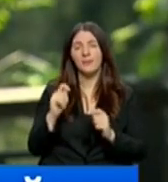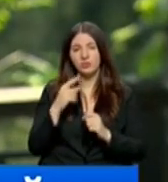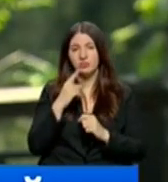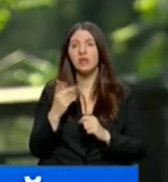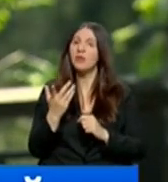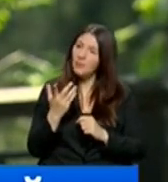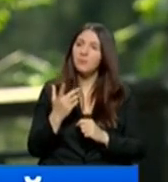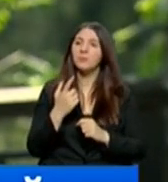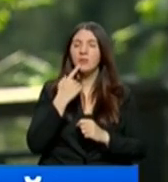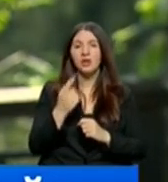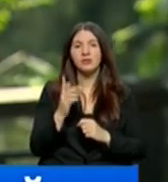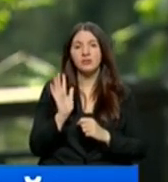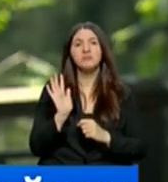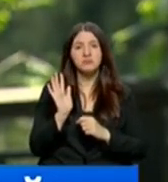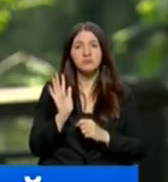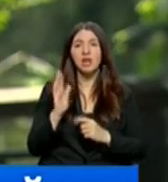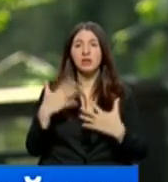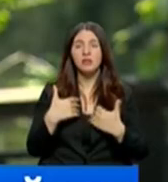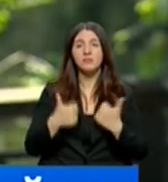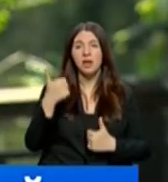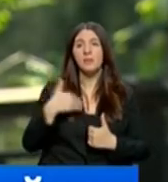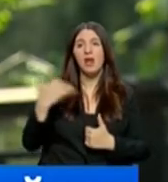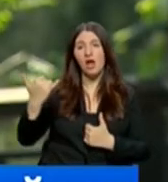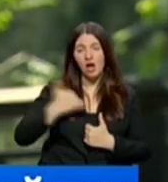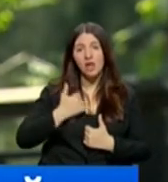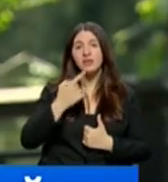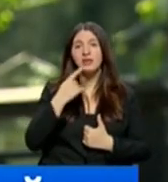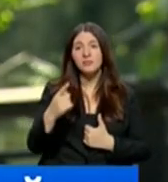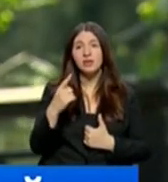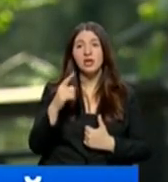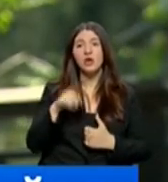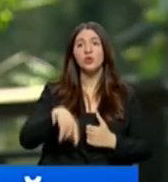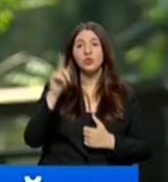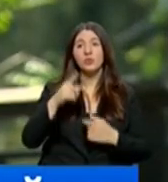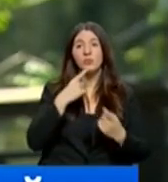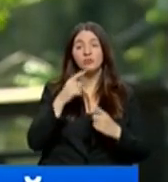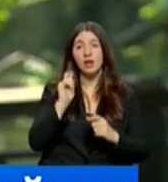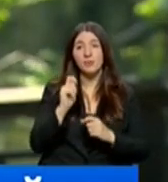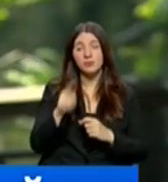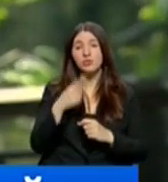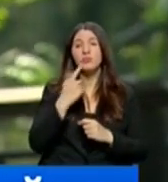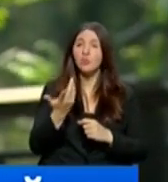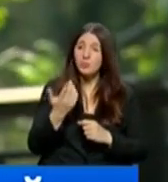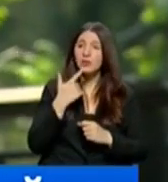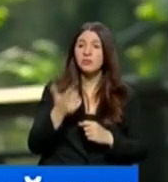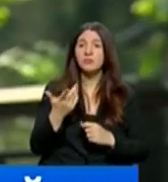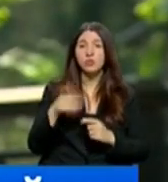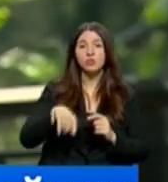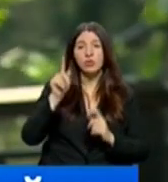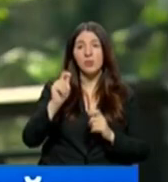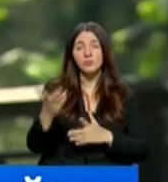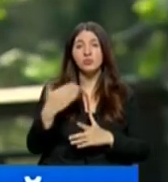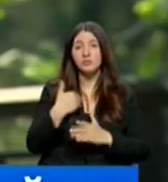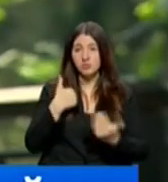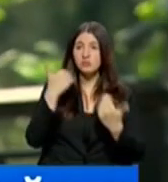diye. Tamam dendi. Hatta Sağlık Bakanı beni aradı. Dedim ki gündeme alalım bunu dedim. Tabii dedim eğer gündeme alıyorsanız